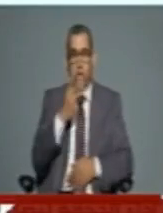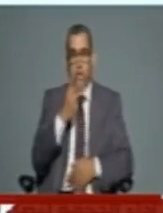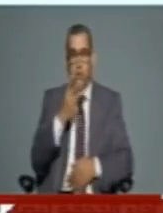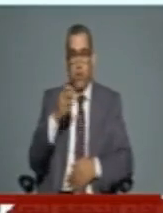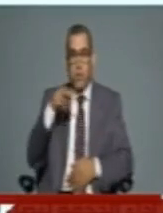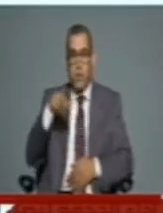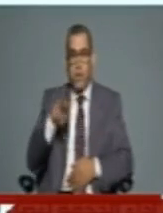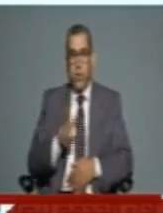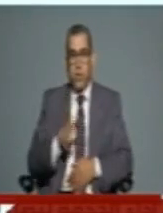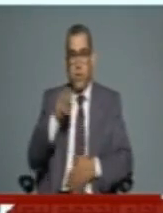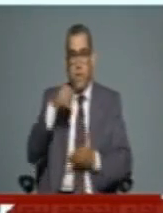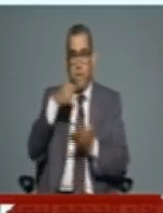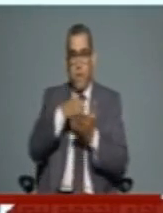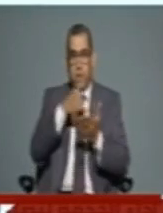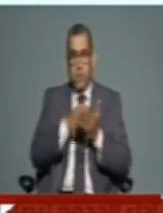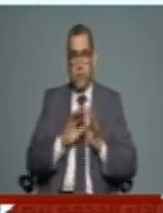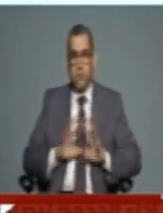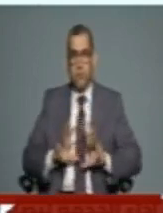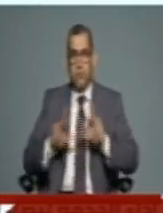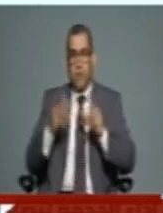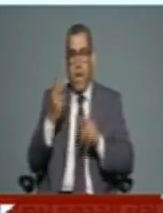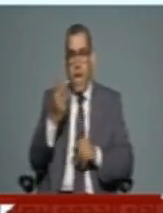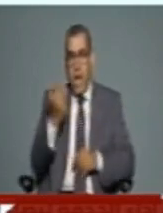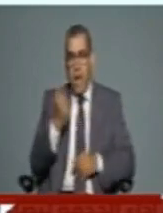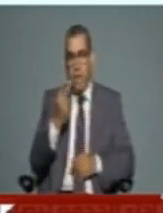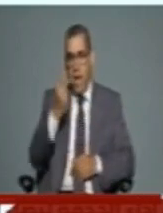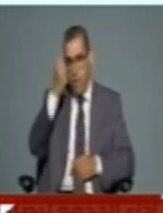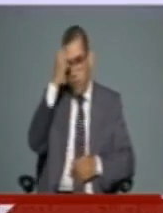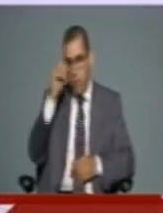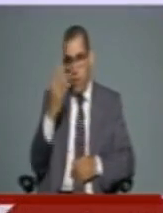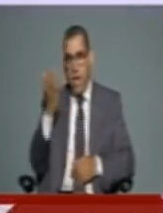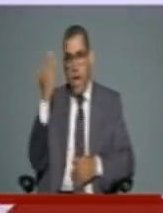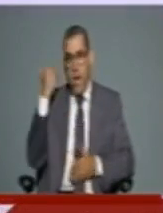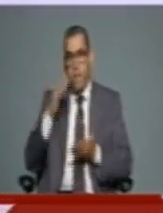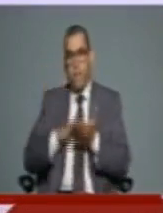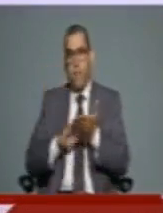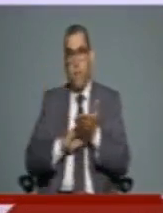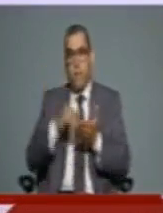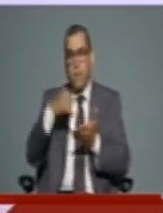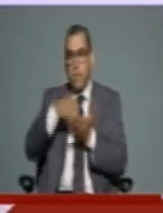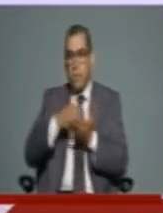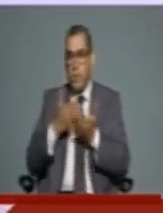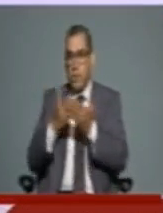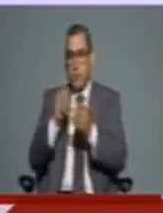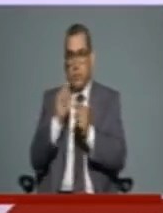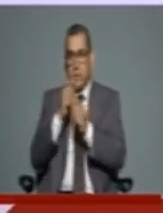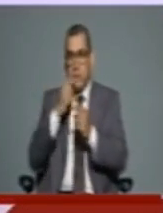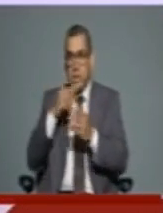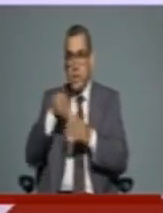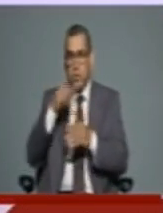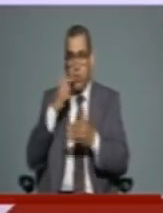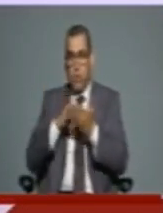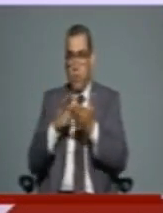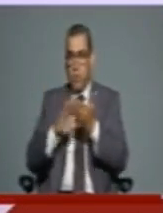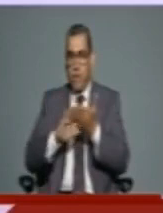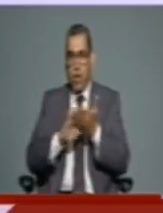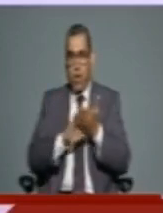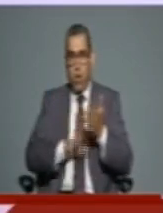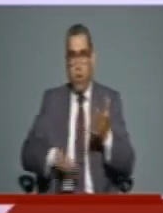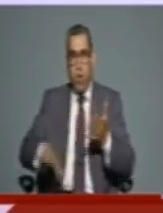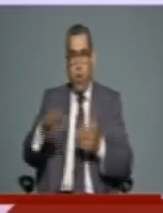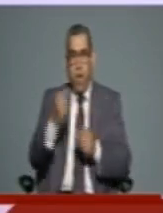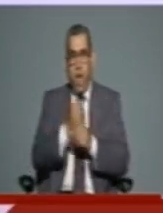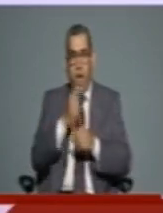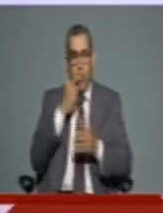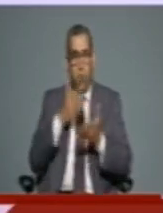378 مركز خدمة. قبل 2014 لم يكن هناك مركز خدمة للتموين، وكان كله عملية ورقية